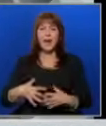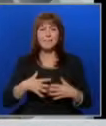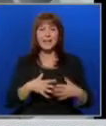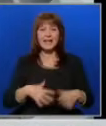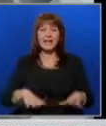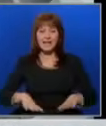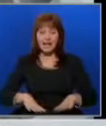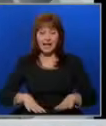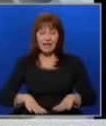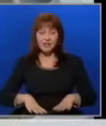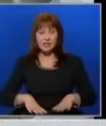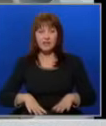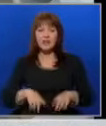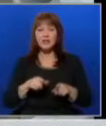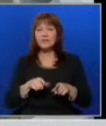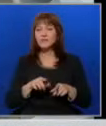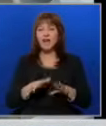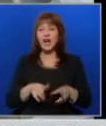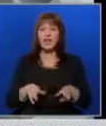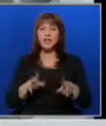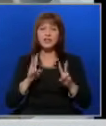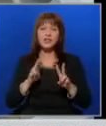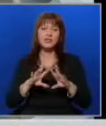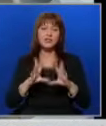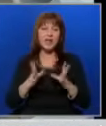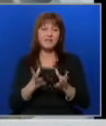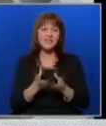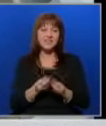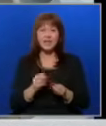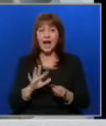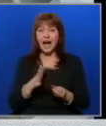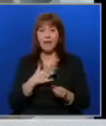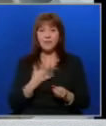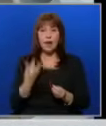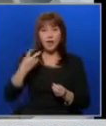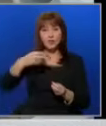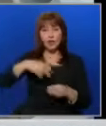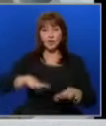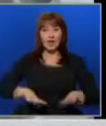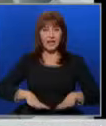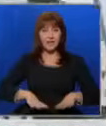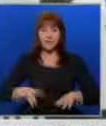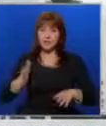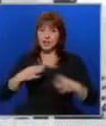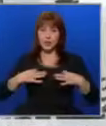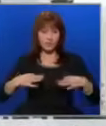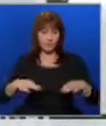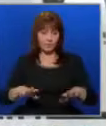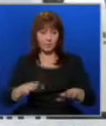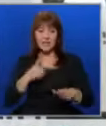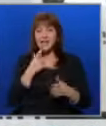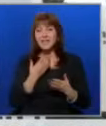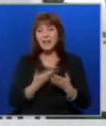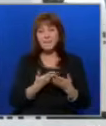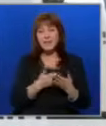освободен американски граждани, и от това решиха всички, че ако имат двойно гражданство, ще бъдат освободени. А за